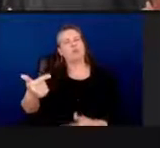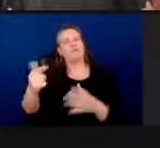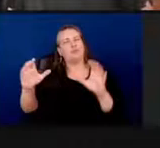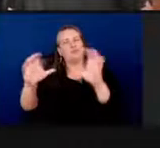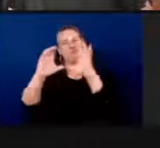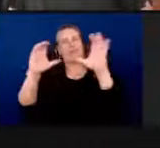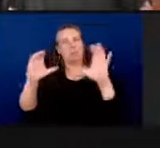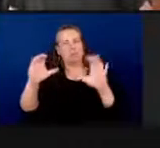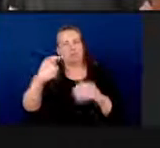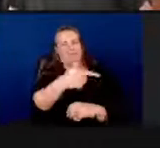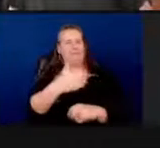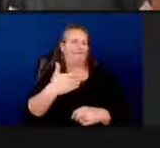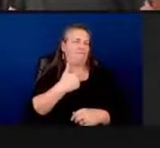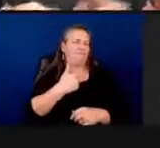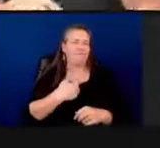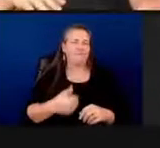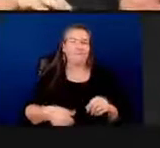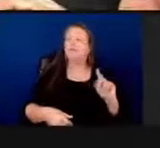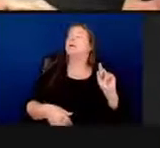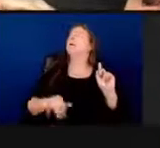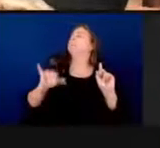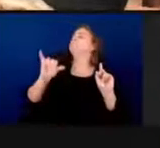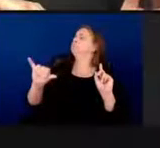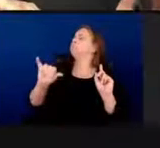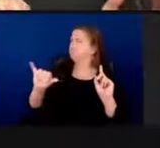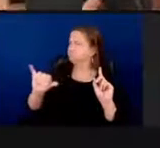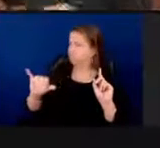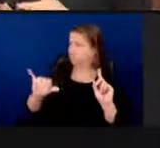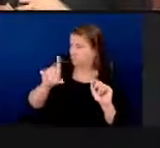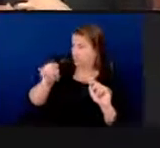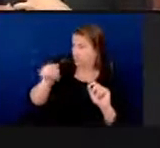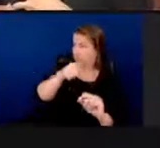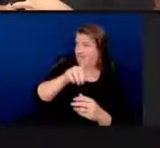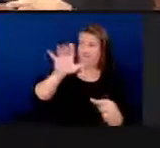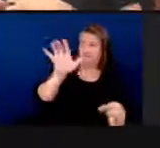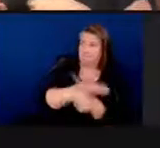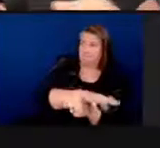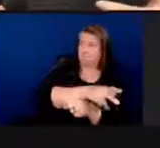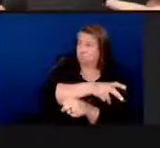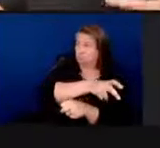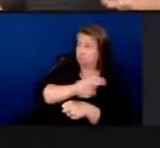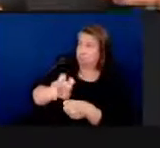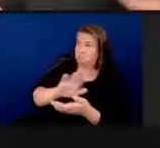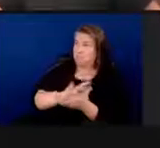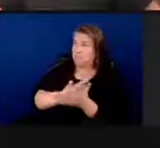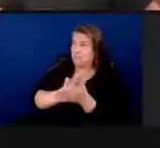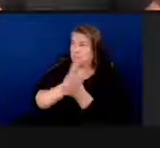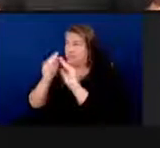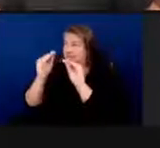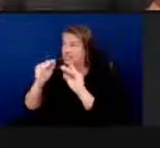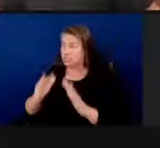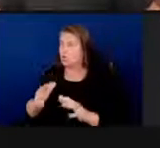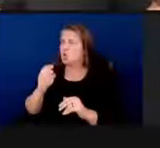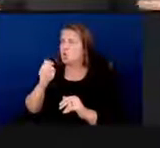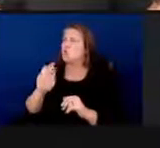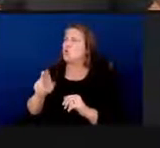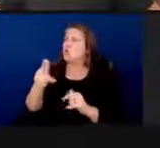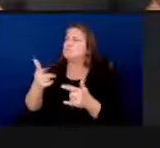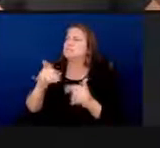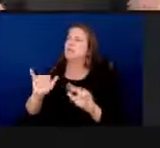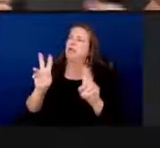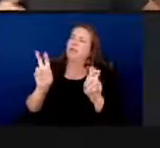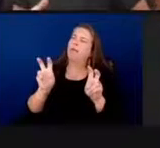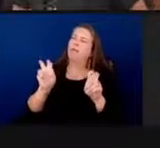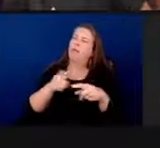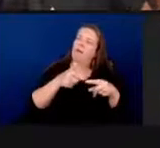في هذا العمل. وهل ينتقلون بالتكامل إلى التعليم